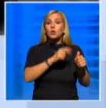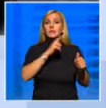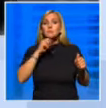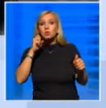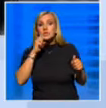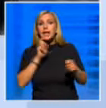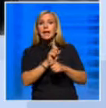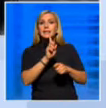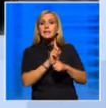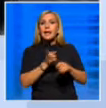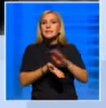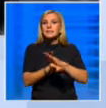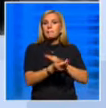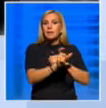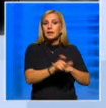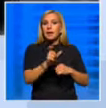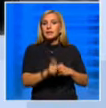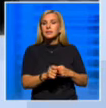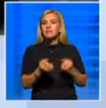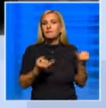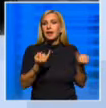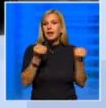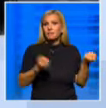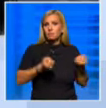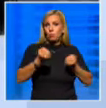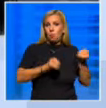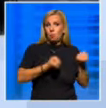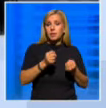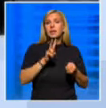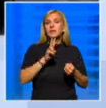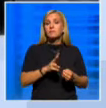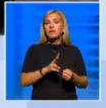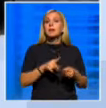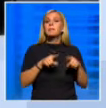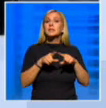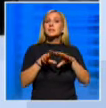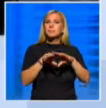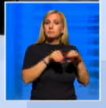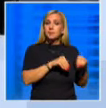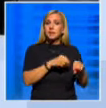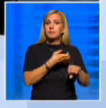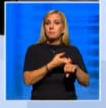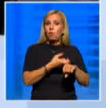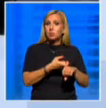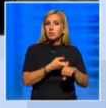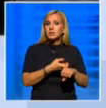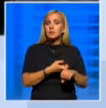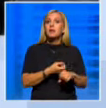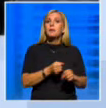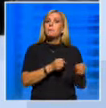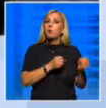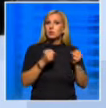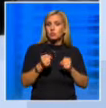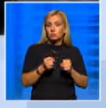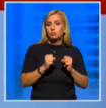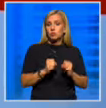и 11 души в лек автомобил, 11 мигранти, двама са от тях са пострадали. Подробностите очаквайте в новинарската